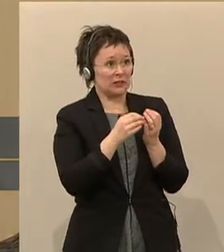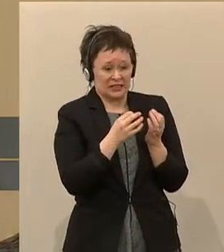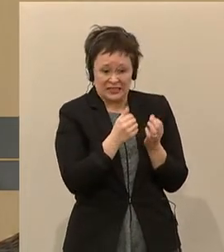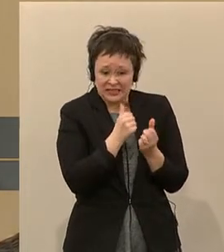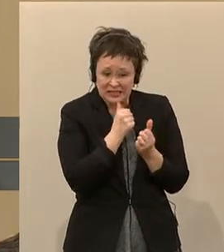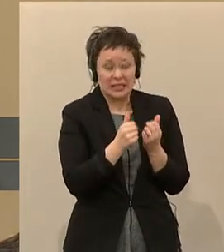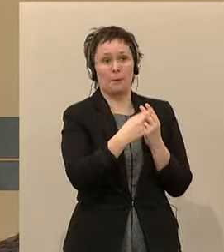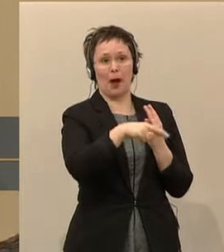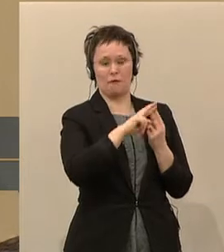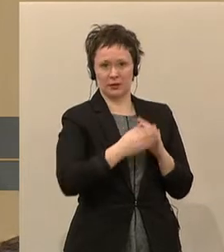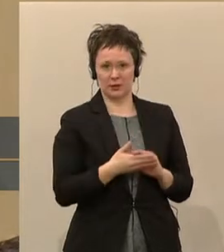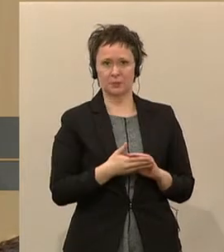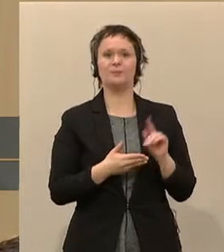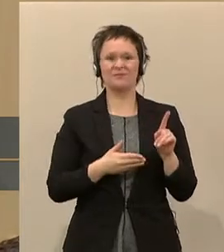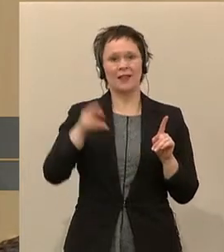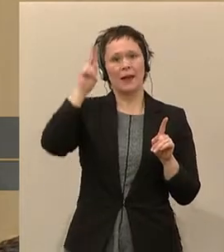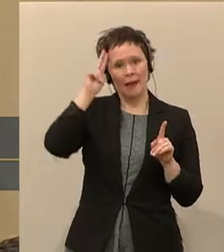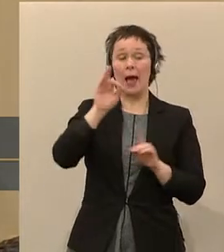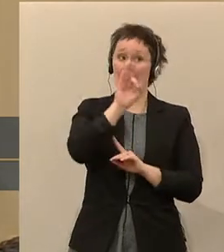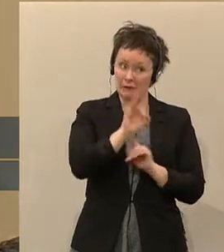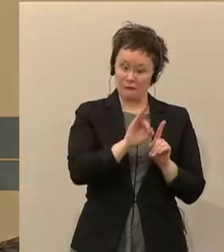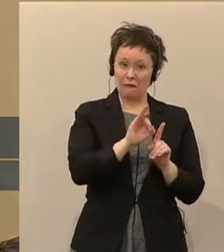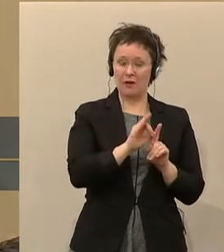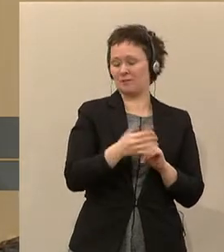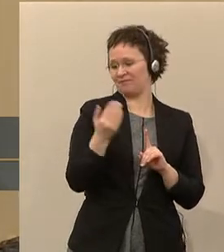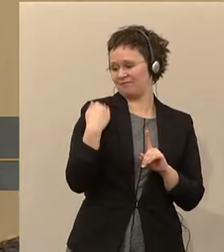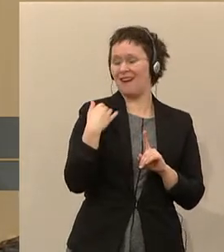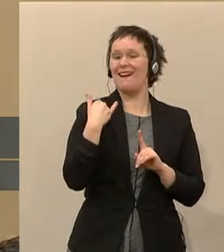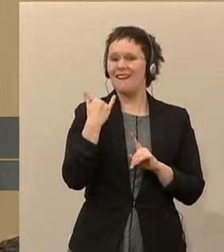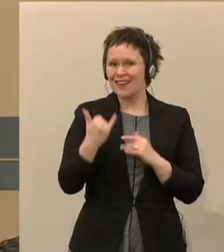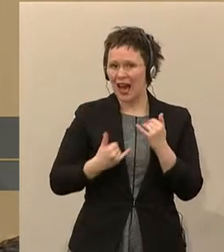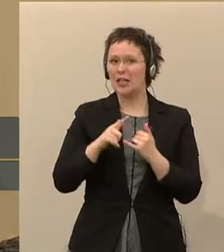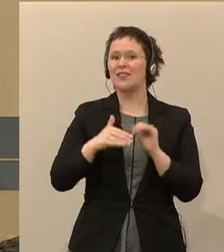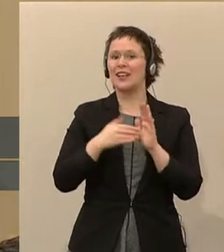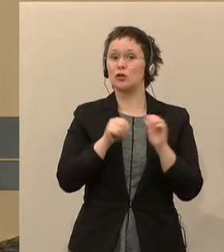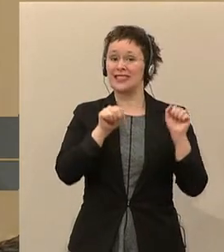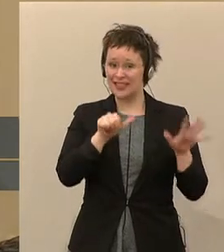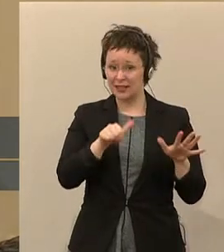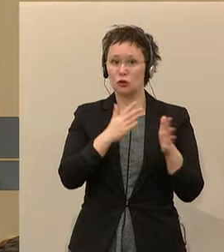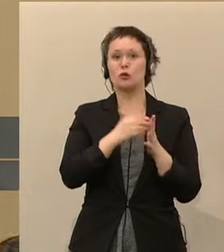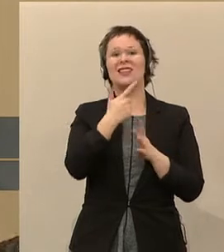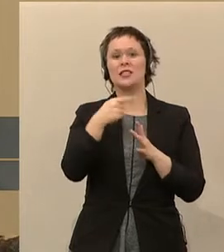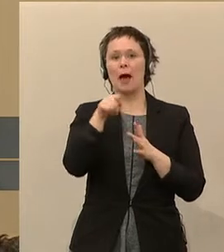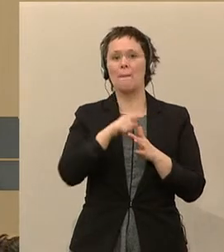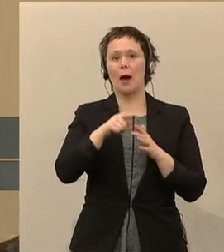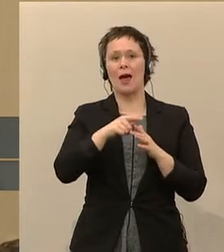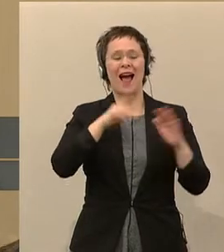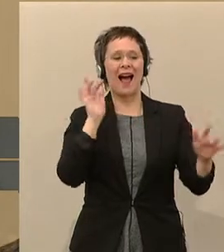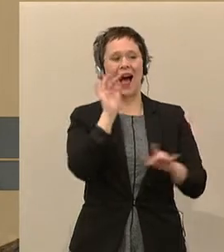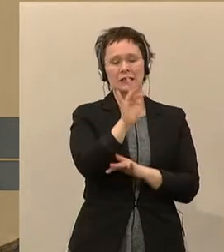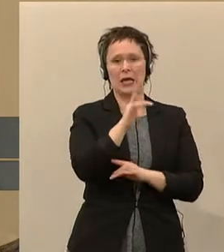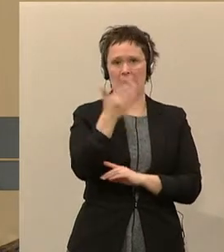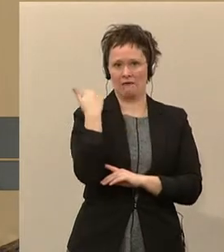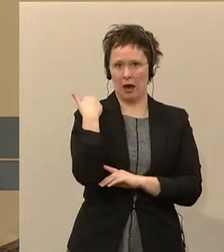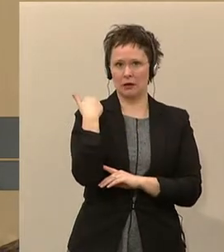Jahr 2016 bereits zweimal angezeigt worden, weil er mit einem Bus mit der Aufschrift Heil Hitler durch Graz gefahren ist. Auf seiner